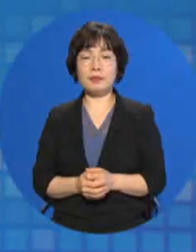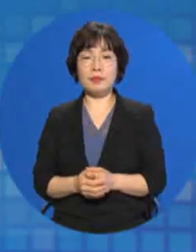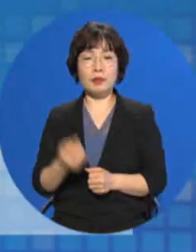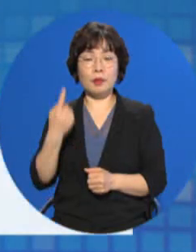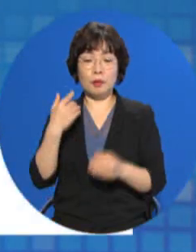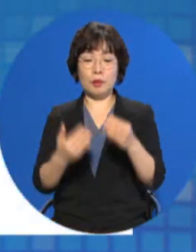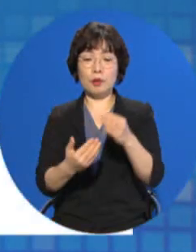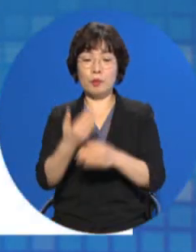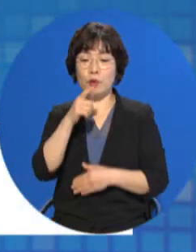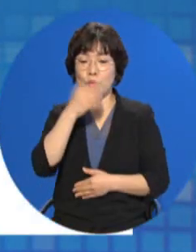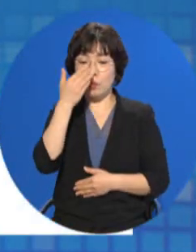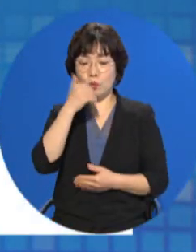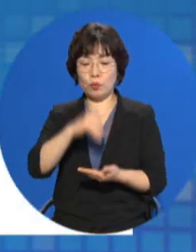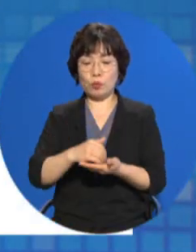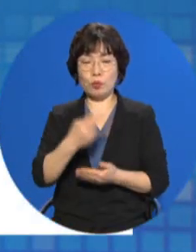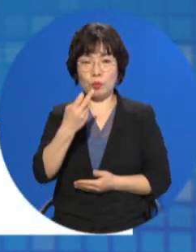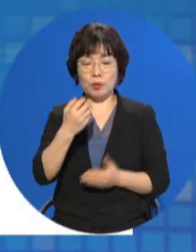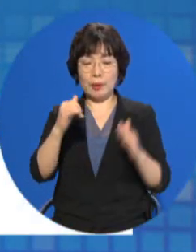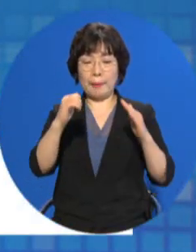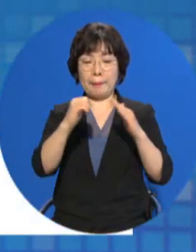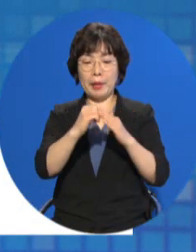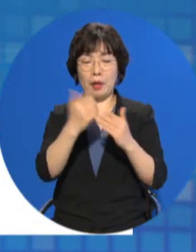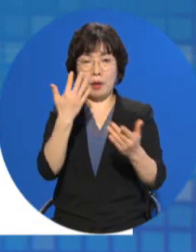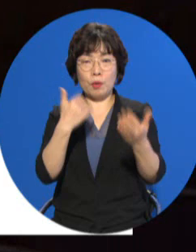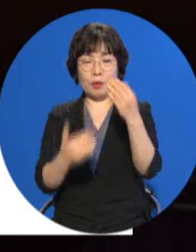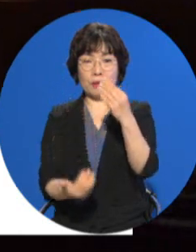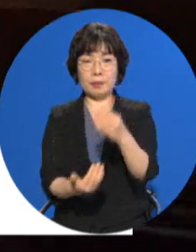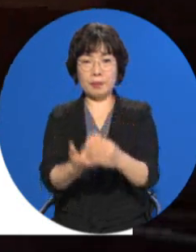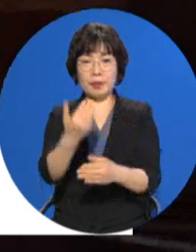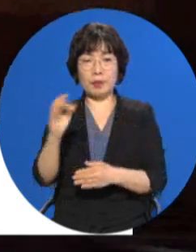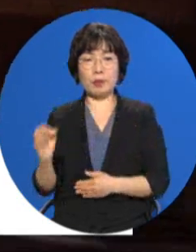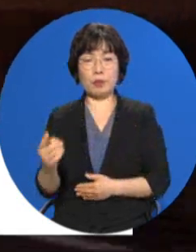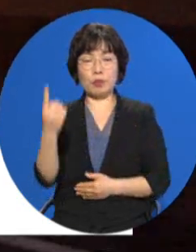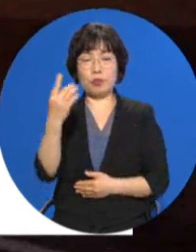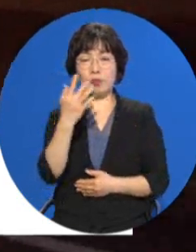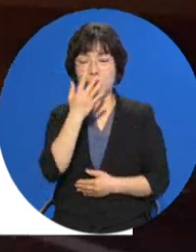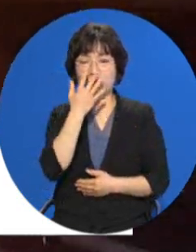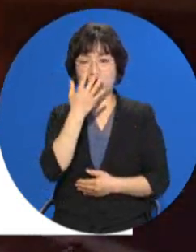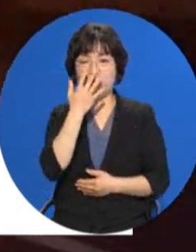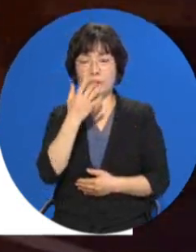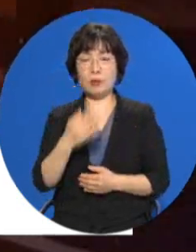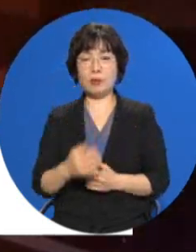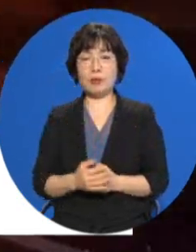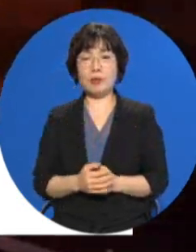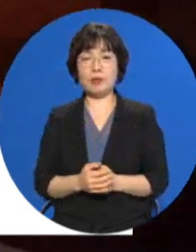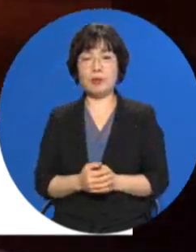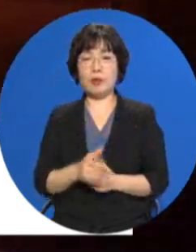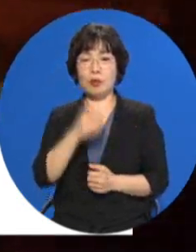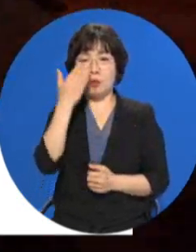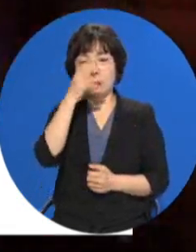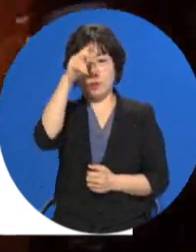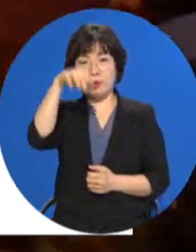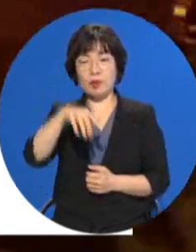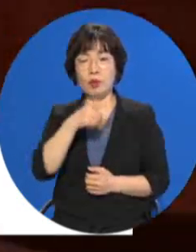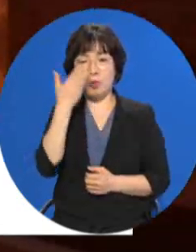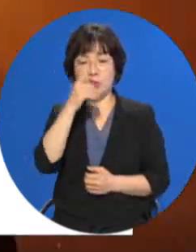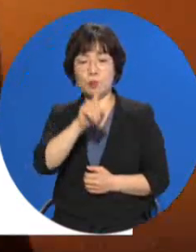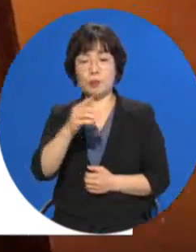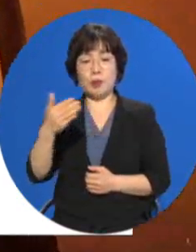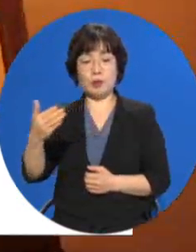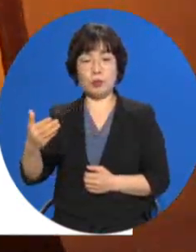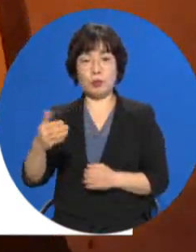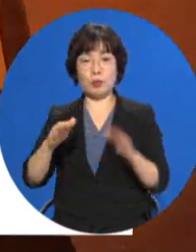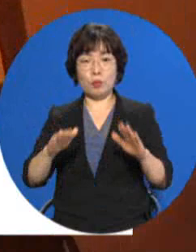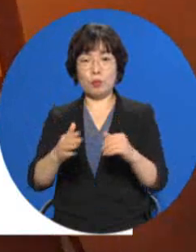어제 발생한 여수 돌산 리조트 펜션 화재의 원인이 밝혀지지 않고 있습니다. 여수경찰서와 여수소방서는